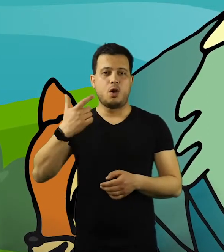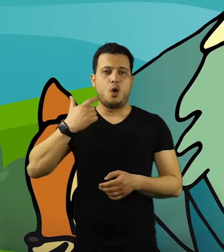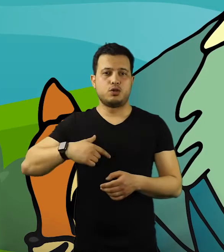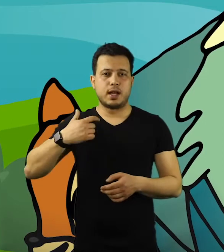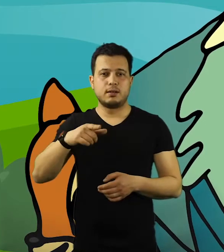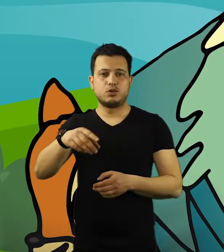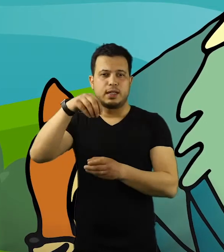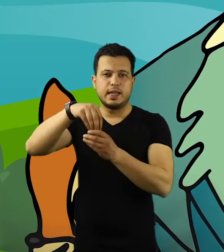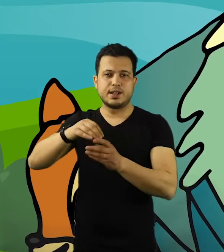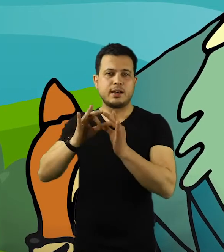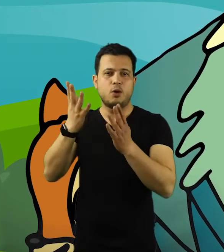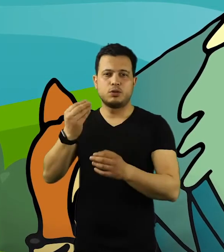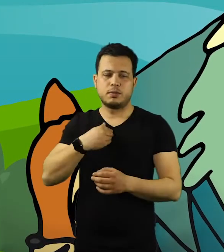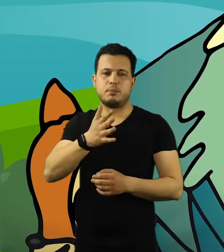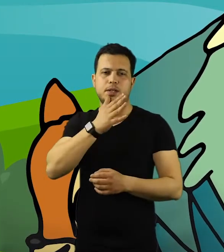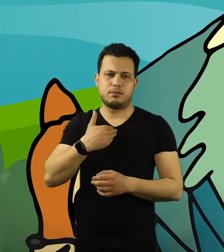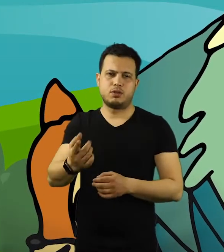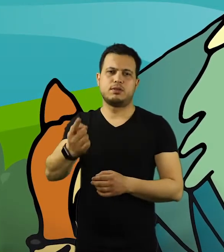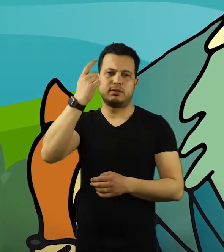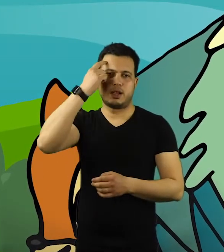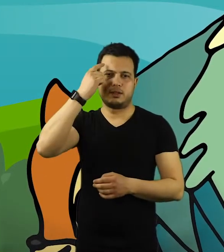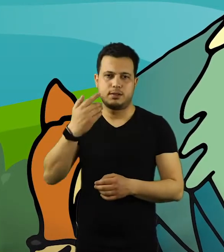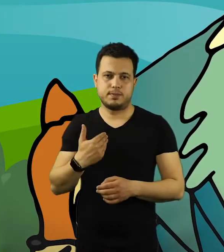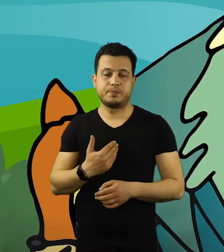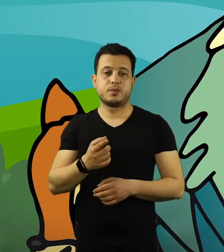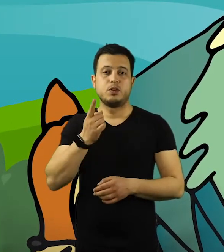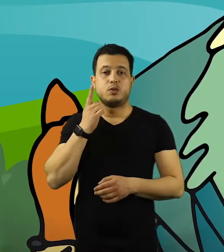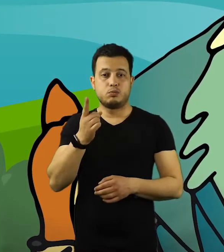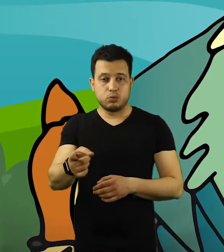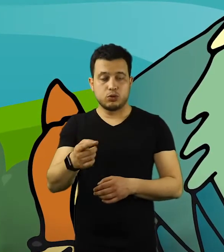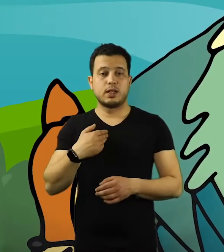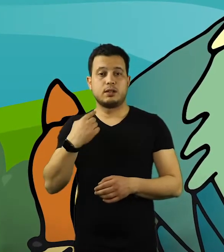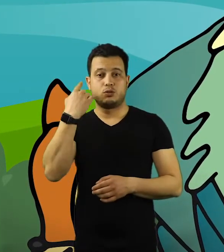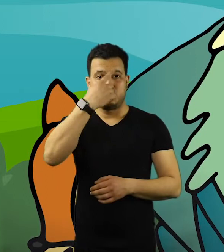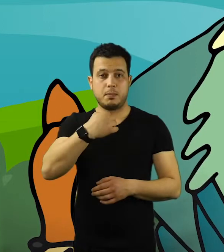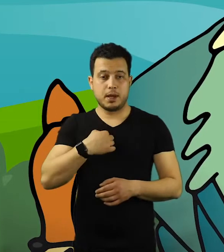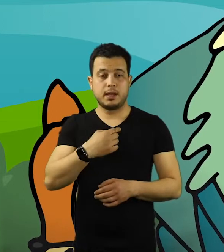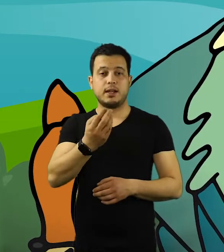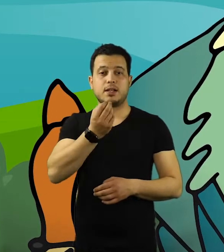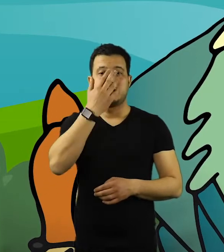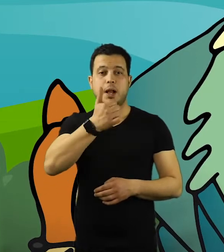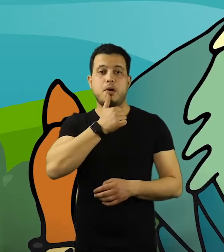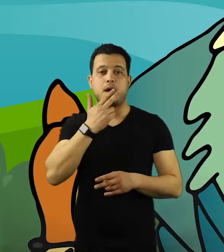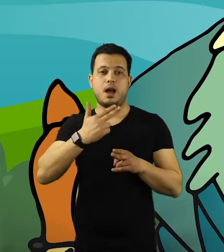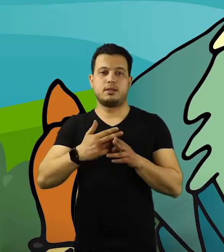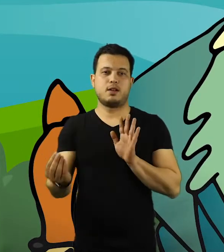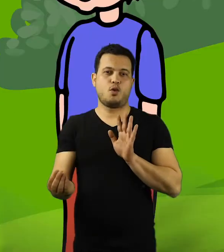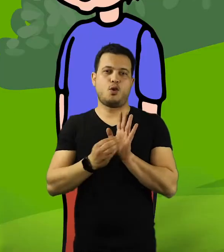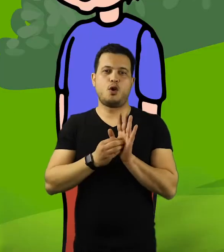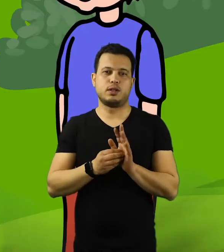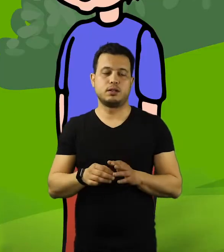bilir ve onları tanırım Bu bir gerimden dolayı bana Çiçek Baba derler